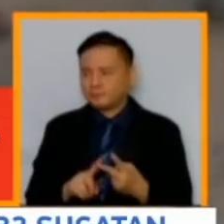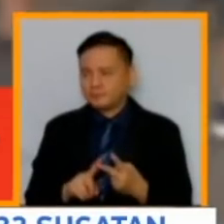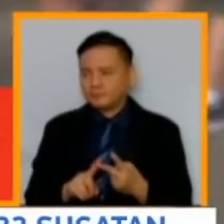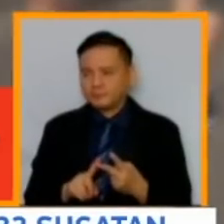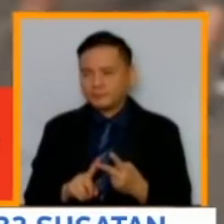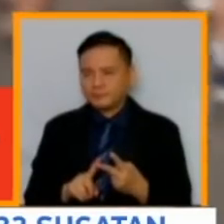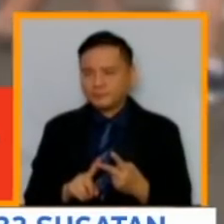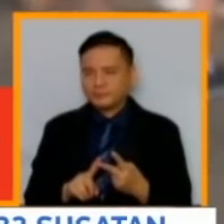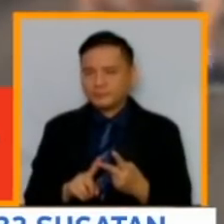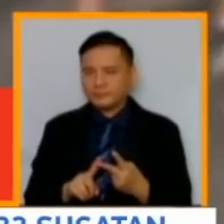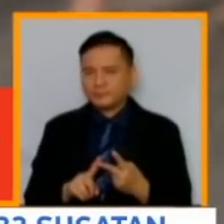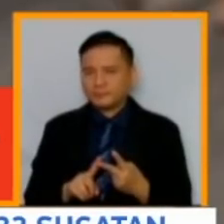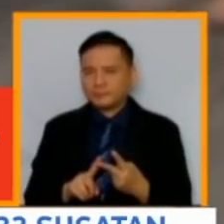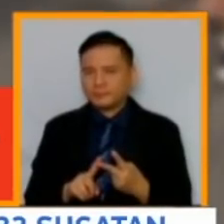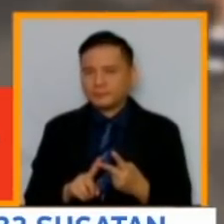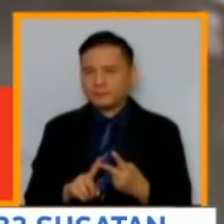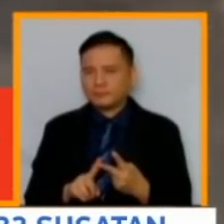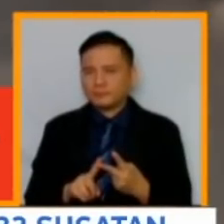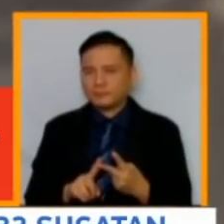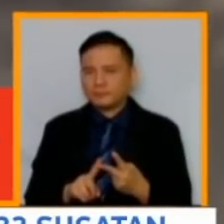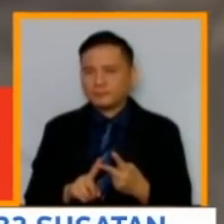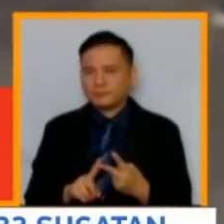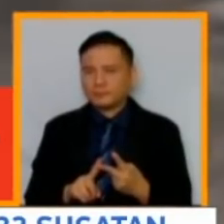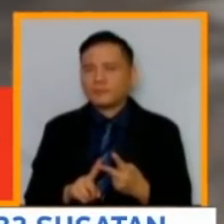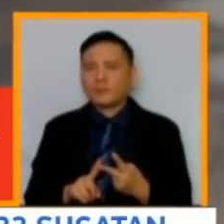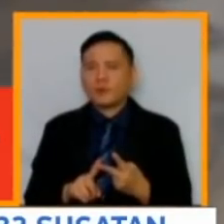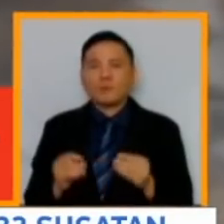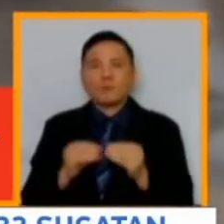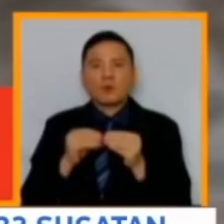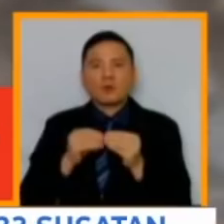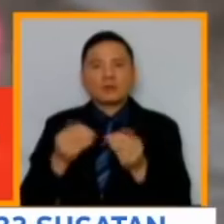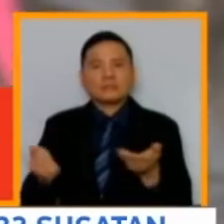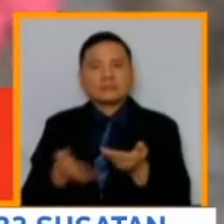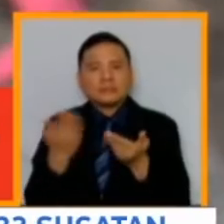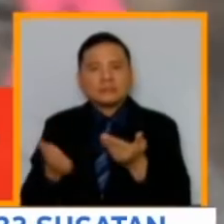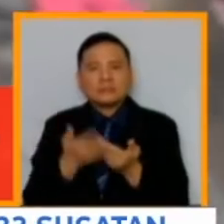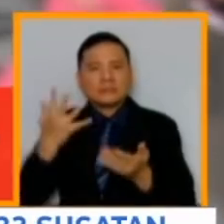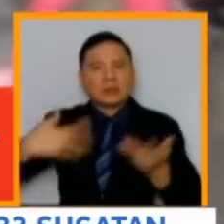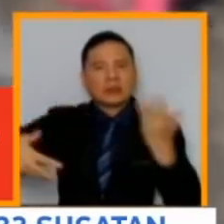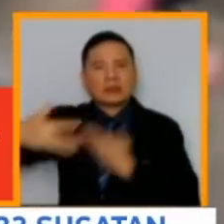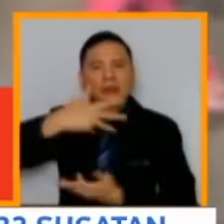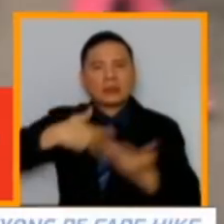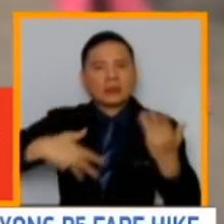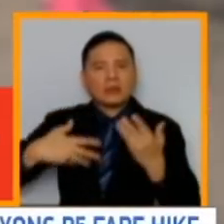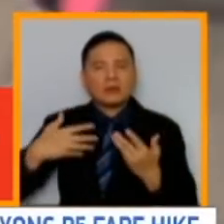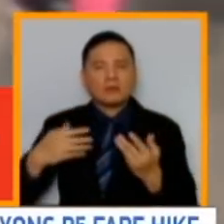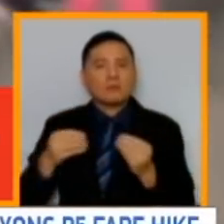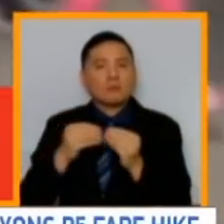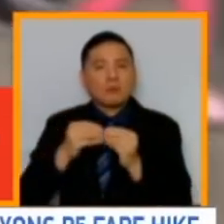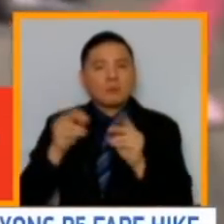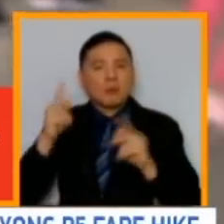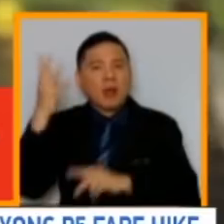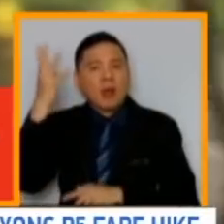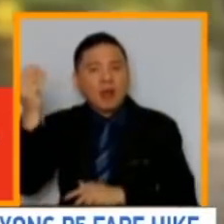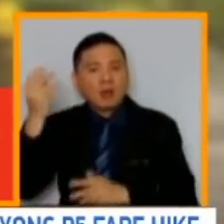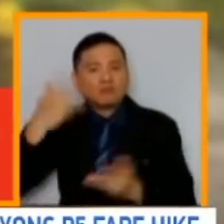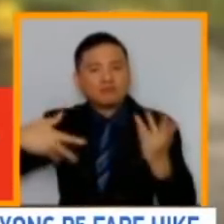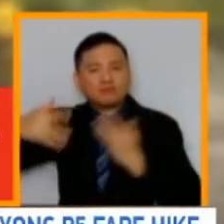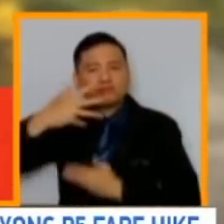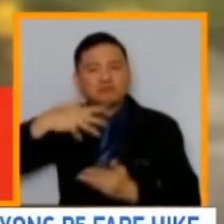maasahan na natin yung greater mobility. Sabihin, mas maraming lalabas kasi i-encourage na yung on-site work. Yung